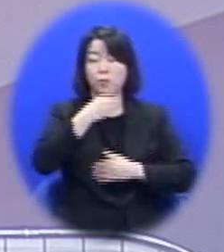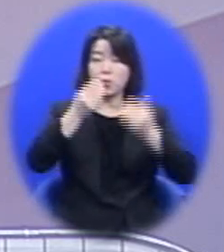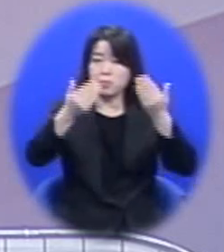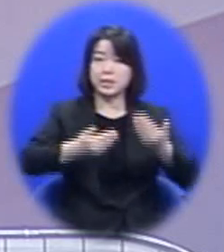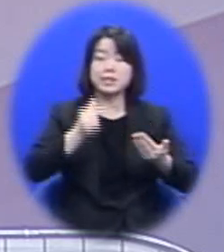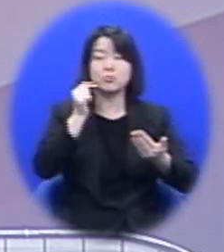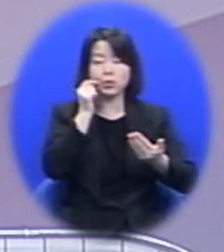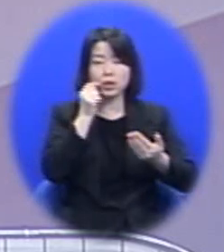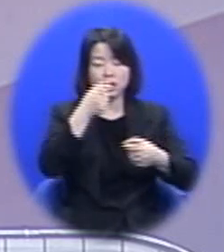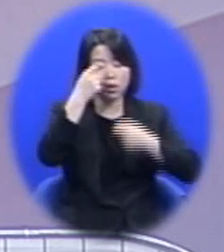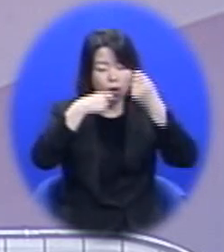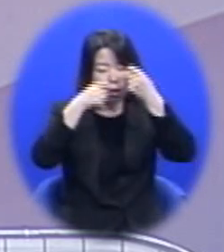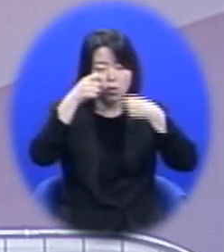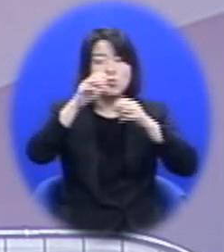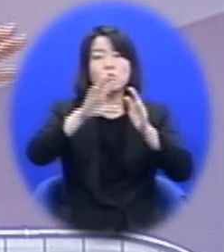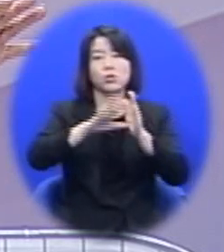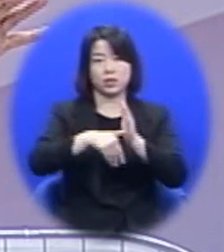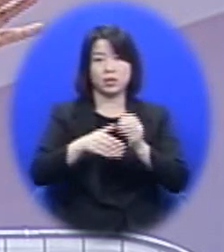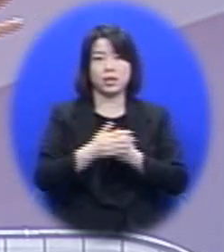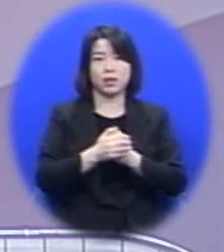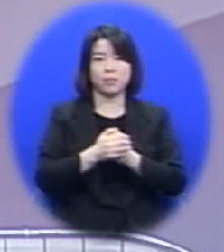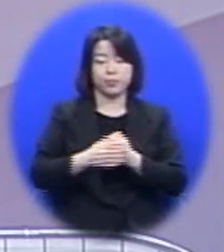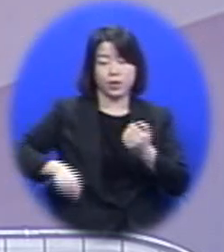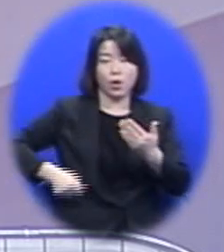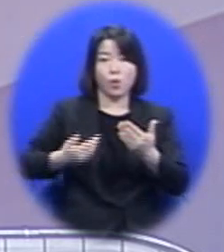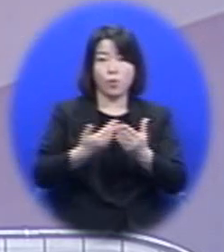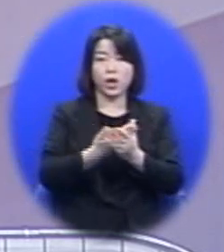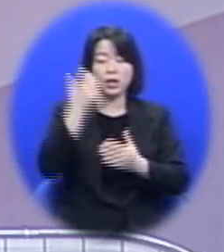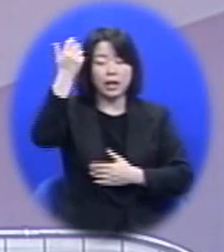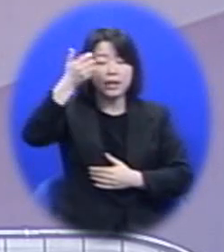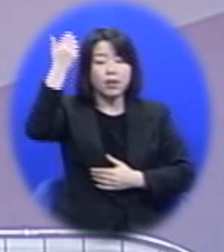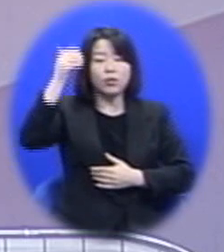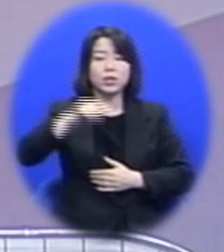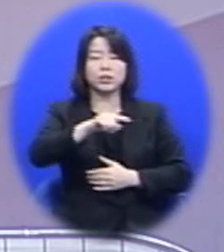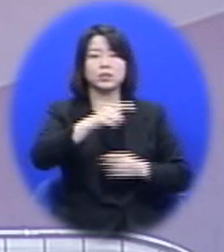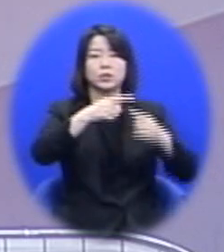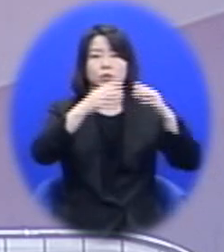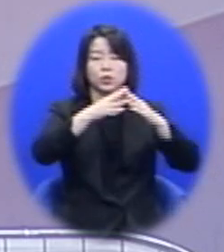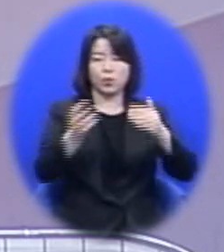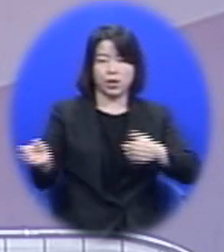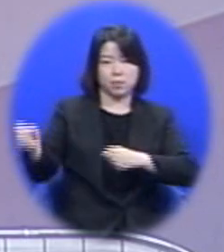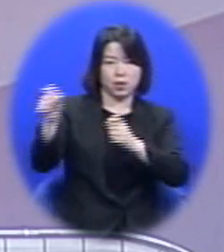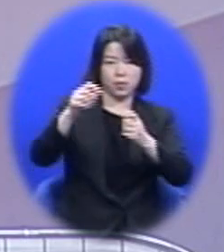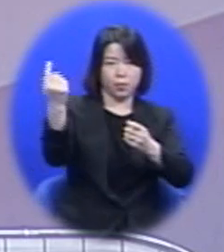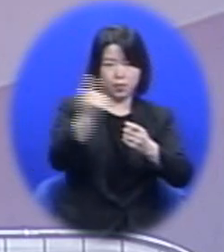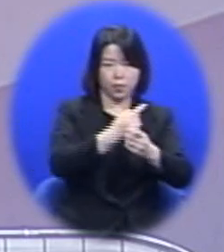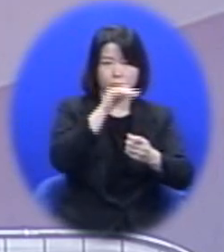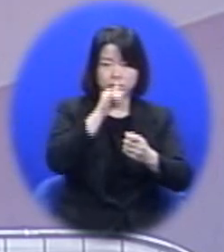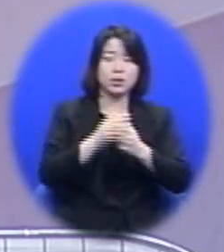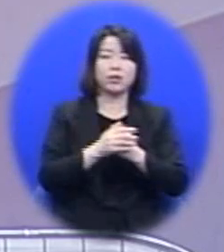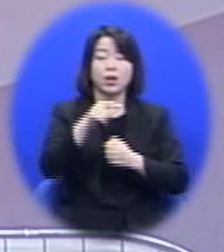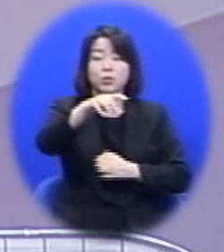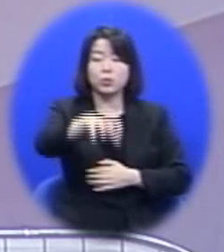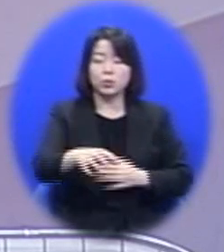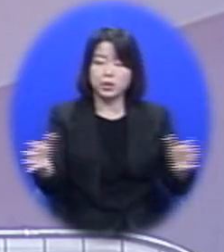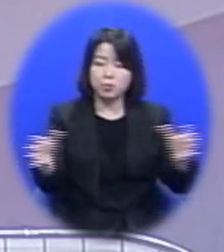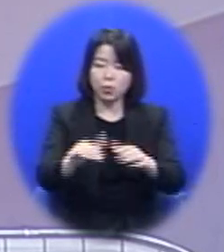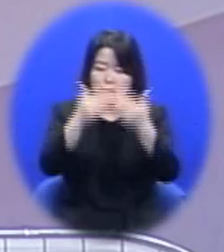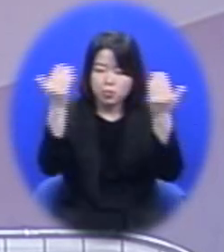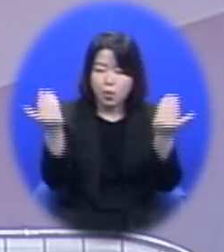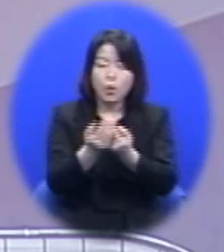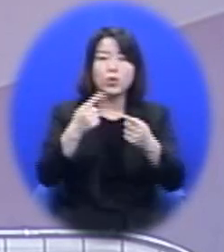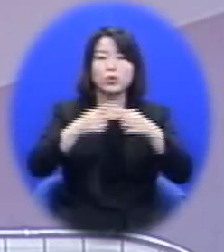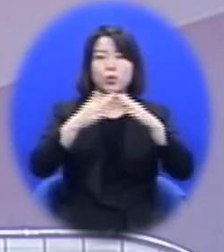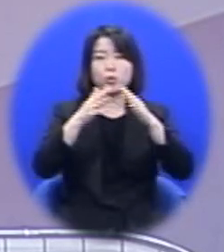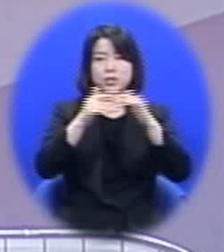그렇게 울 때에 회개의 영이 임했어요. 그 자리에 모인 모든 교인들이